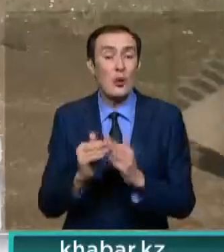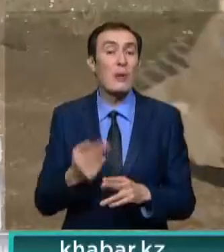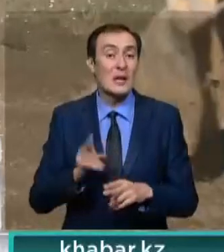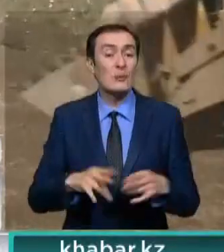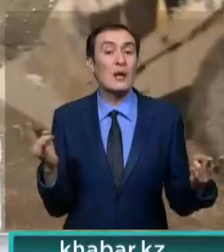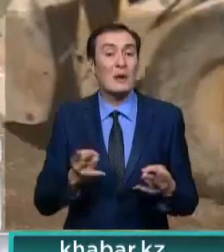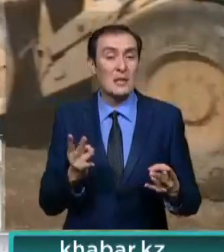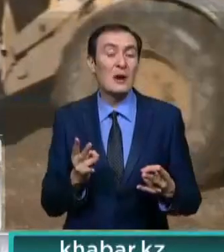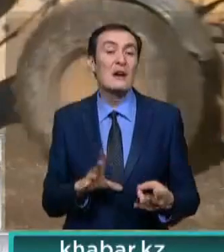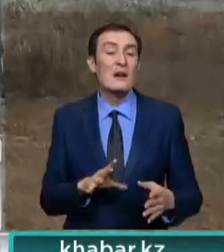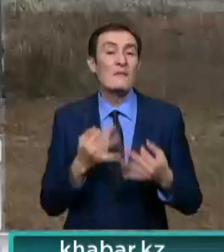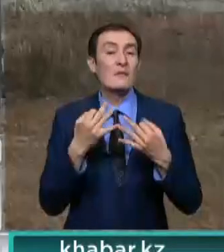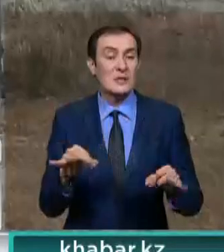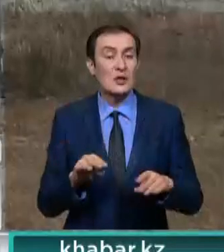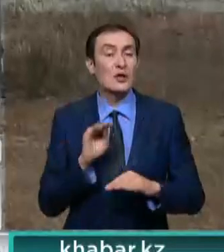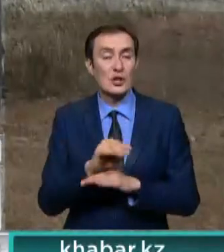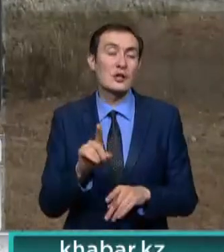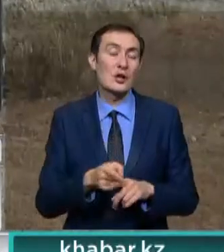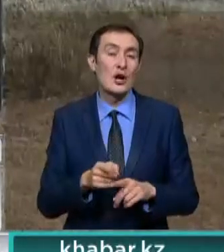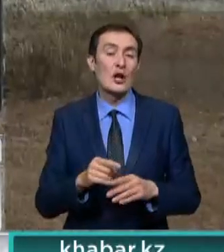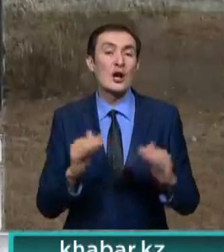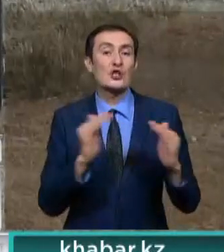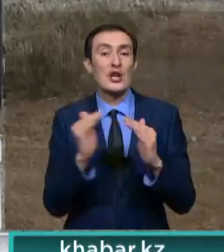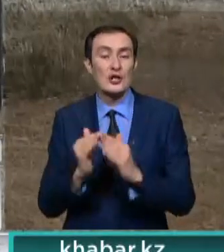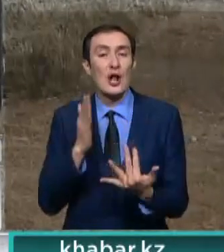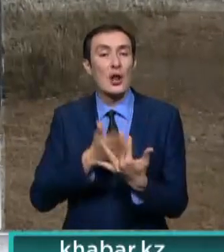жилье, поэтому необходимо ввести жилищные льготы.